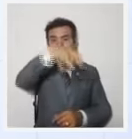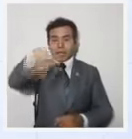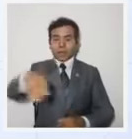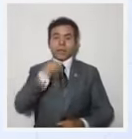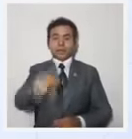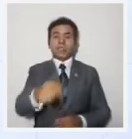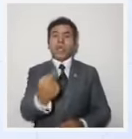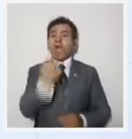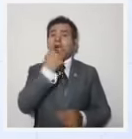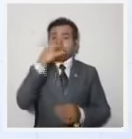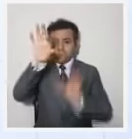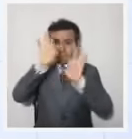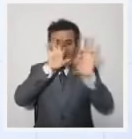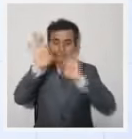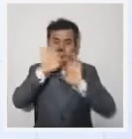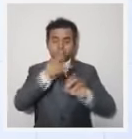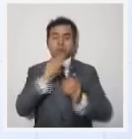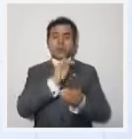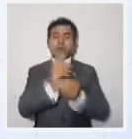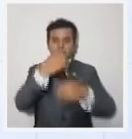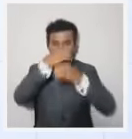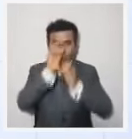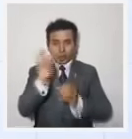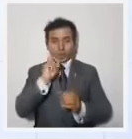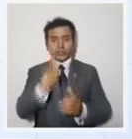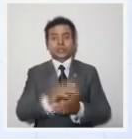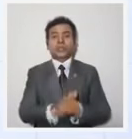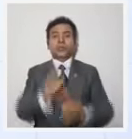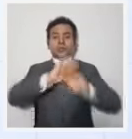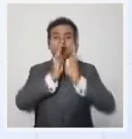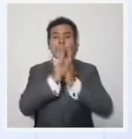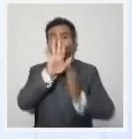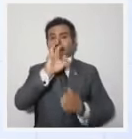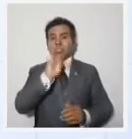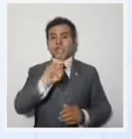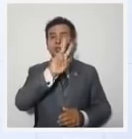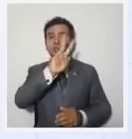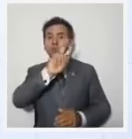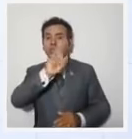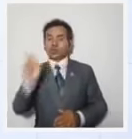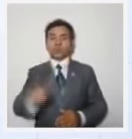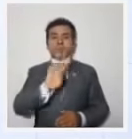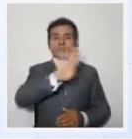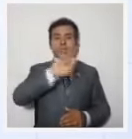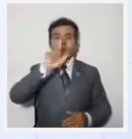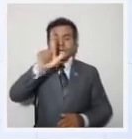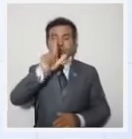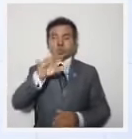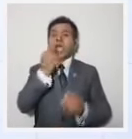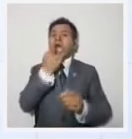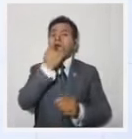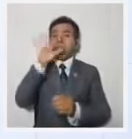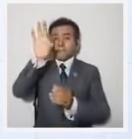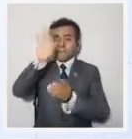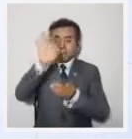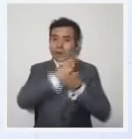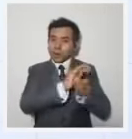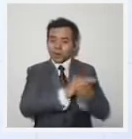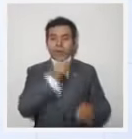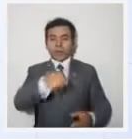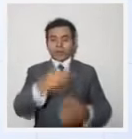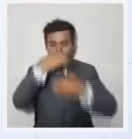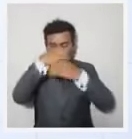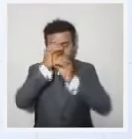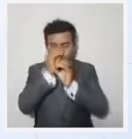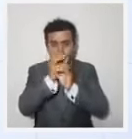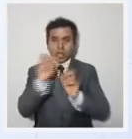গত ২৪ ঘন্টায় আমাদের ৩৫টি ল্যাবে নমুনা সংগ্রহ এবং পরীক্ষা হয়েছে। নমুনা সংগ্রহ